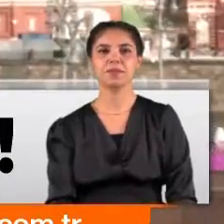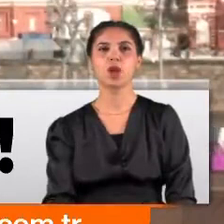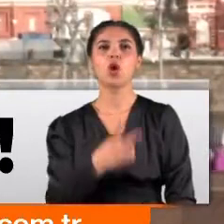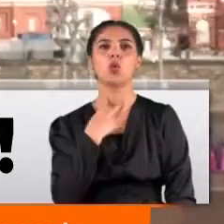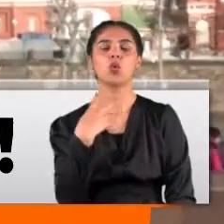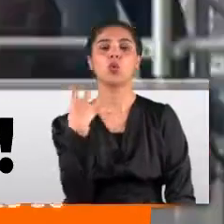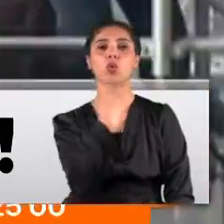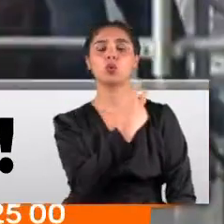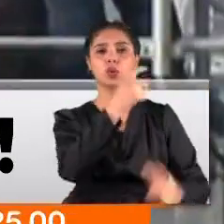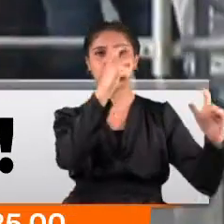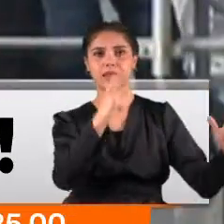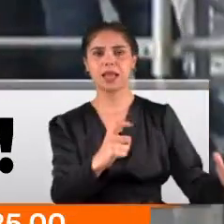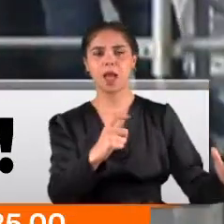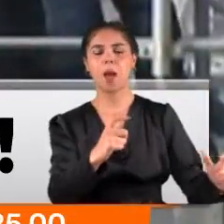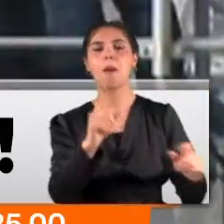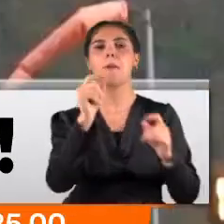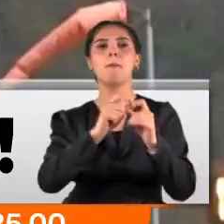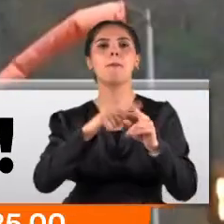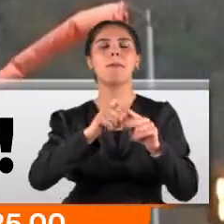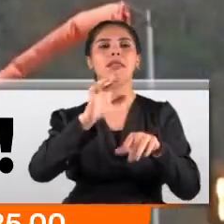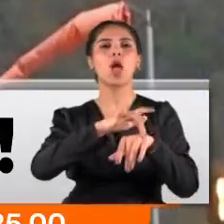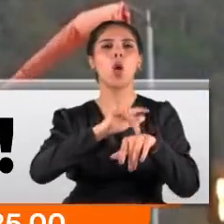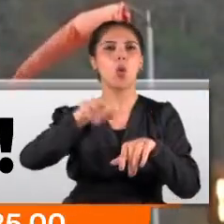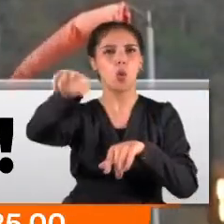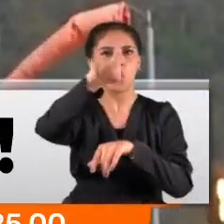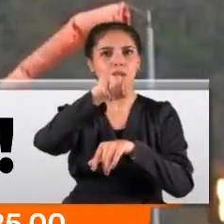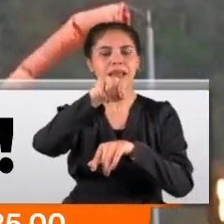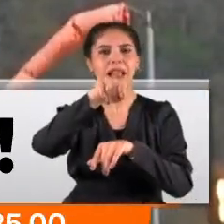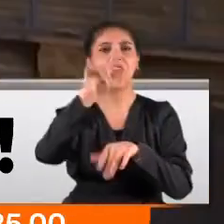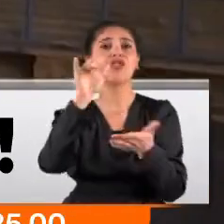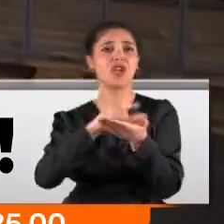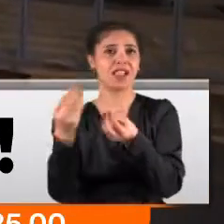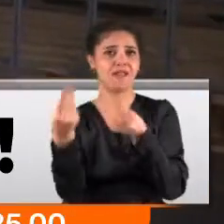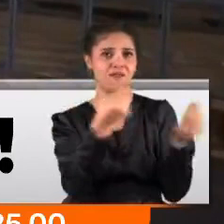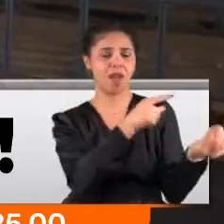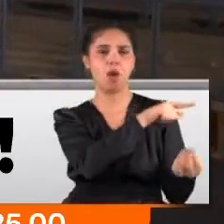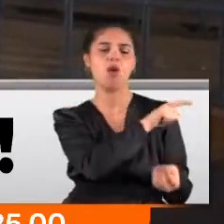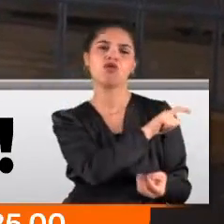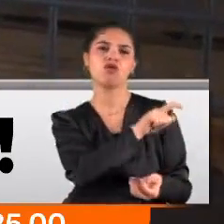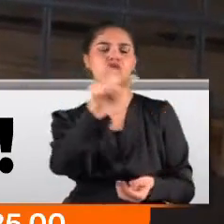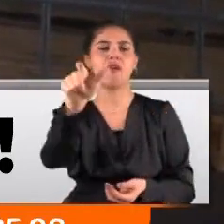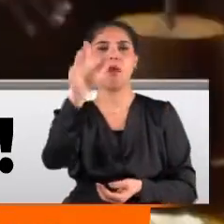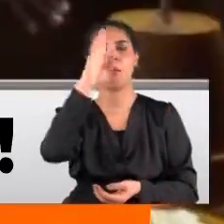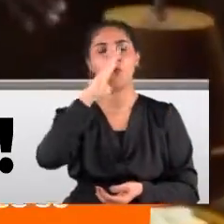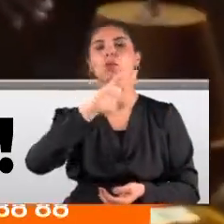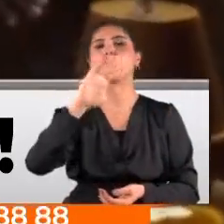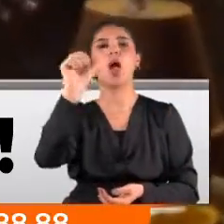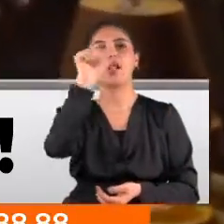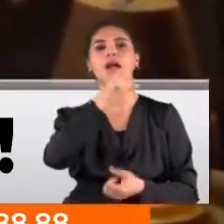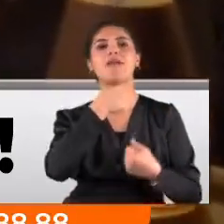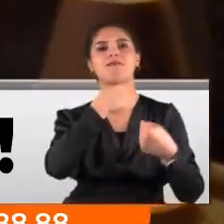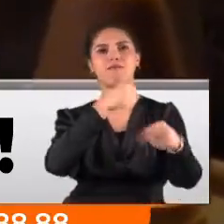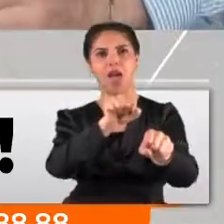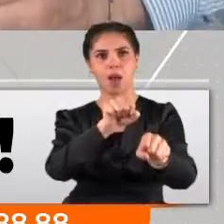Rusya, Batı'nın yaptırım restine doğal gaz vanalarını kısarak yanıt verdi. Büyük bir enerji krizi yaşayan Avrupa son yılların en sert